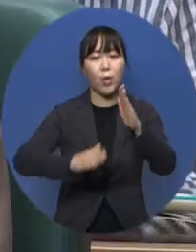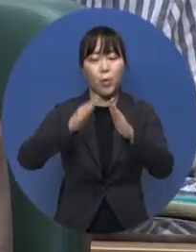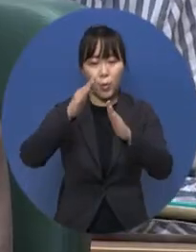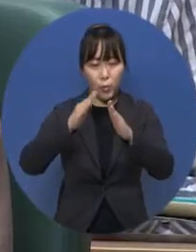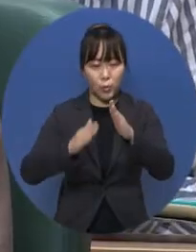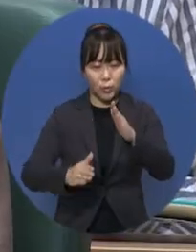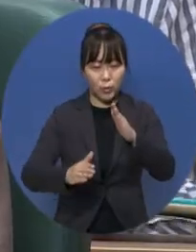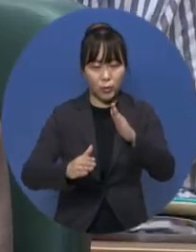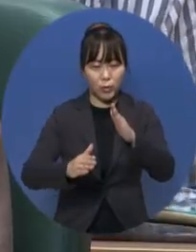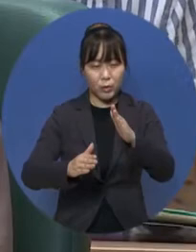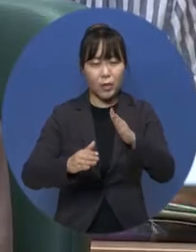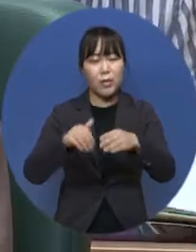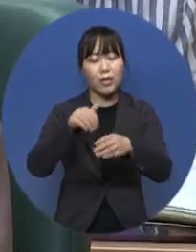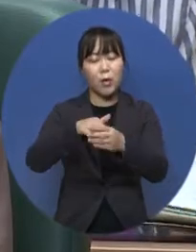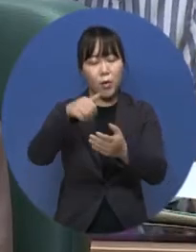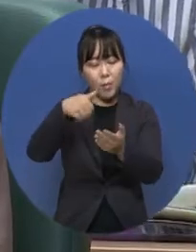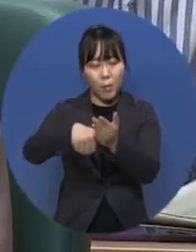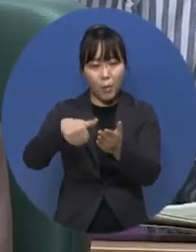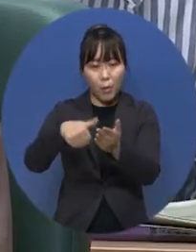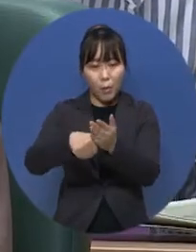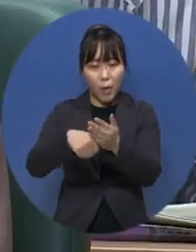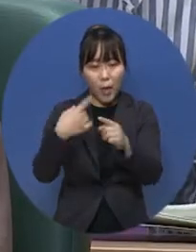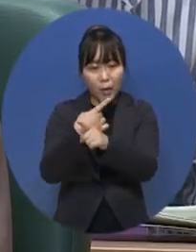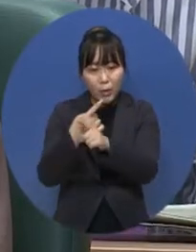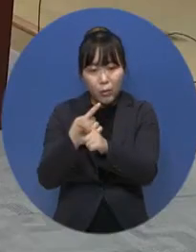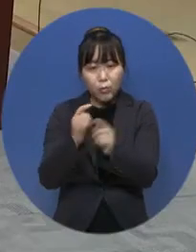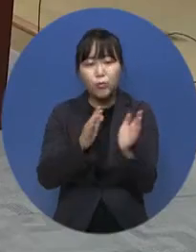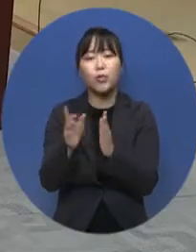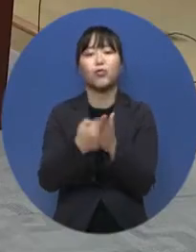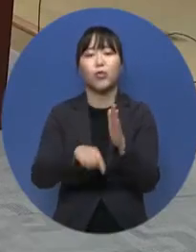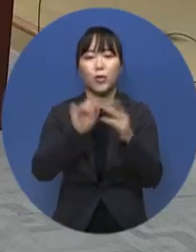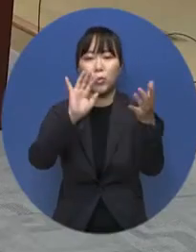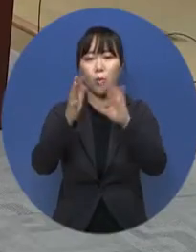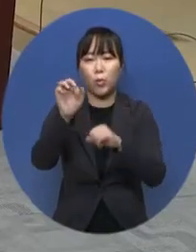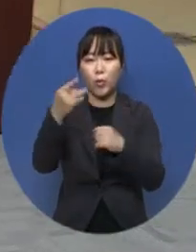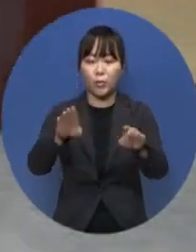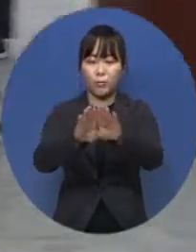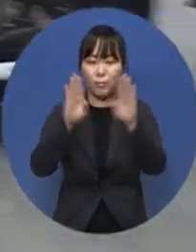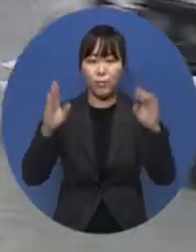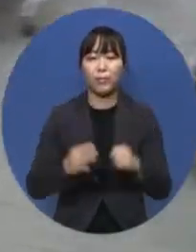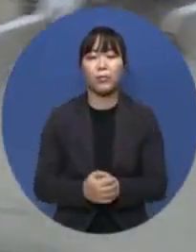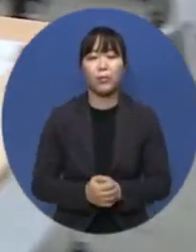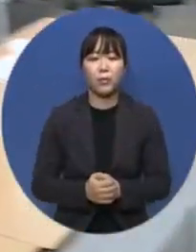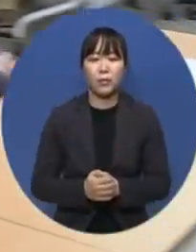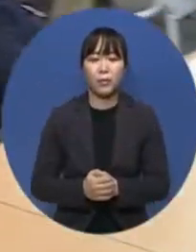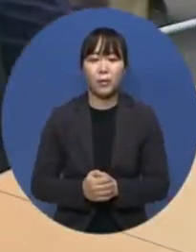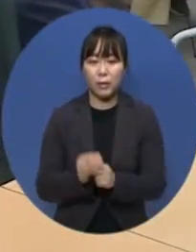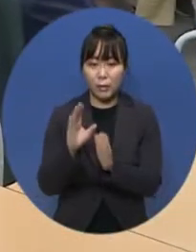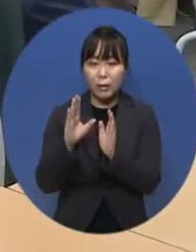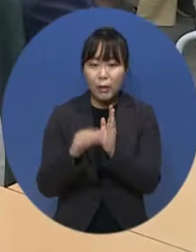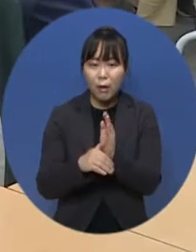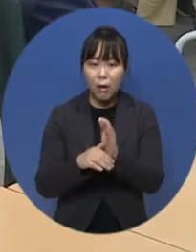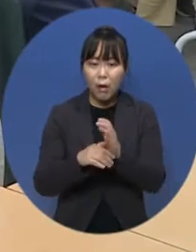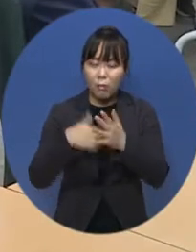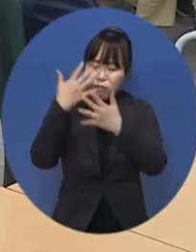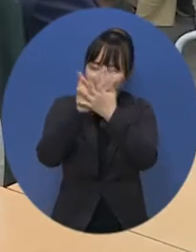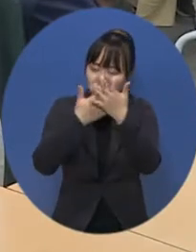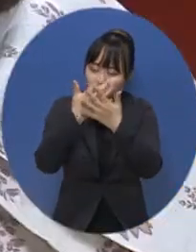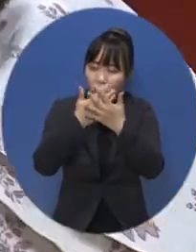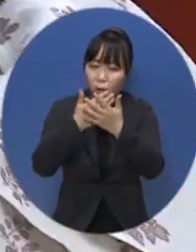공직선거법 개정안 마련을 촉구하는 토론회를 개최했습니다. 이날 토론자들은 명확하지